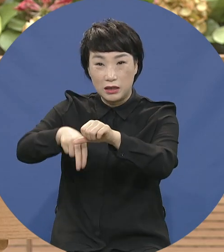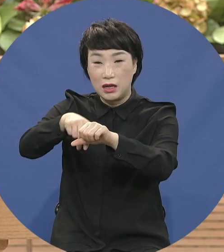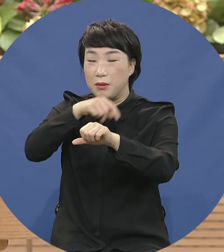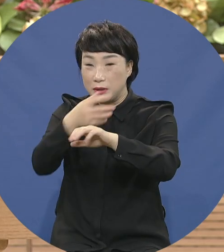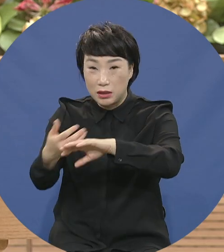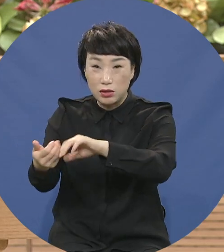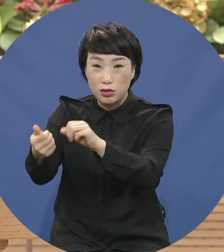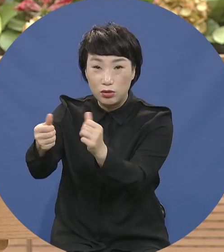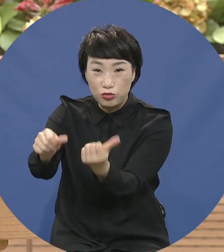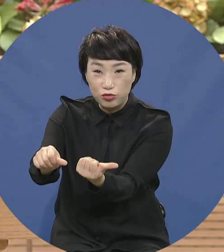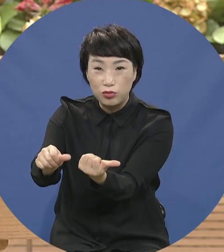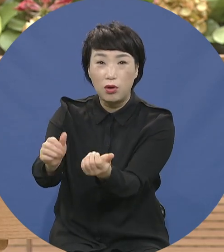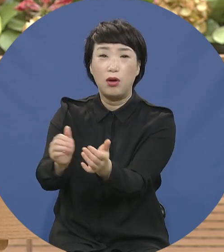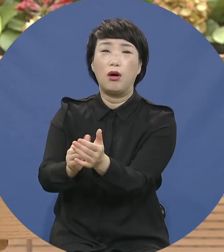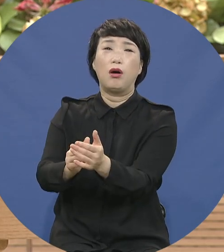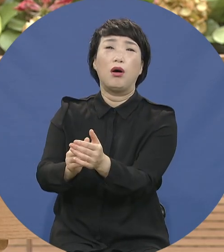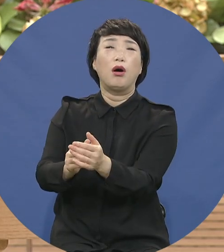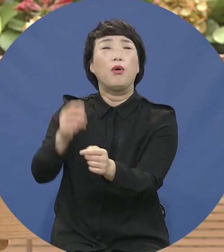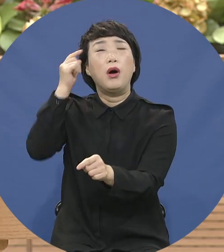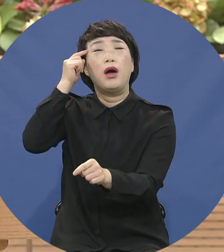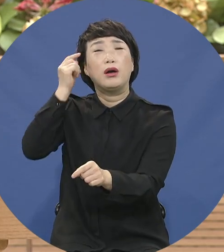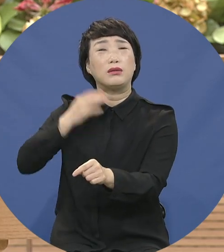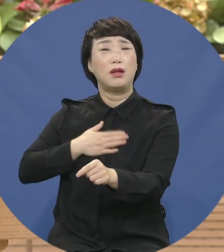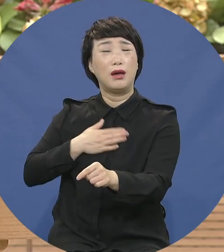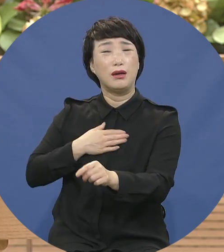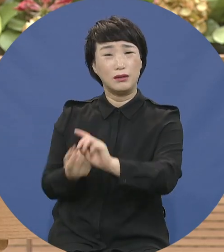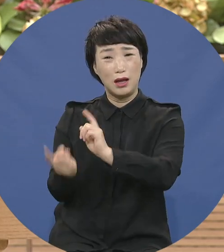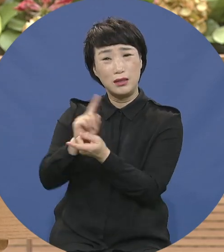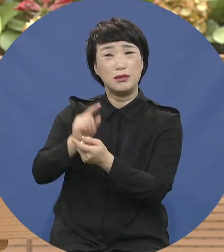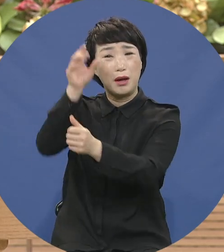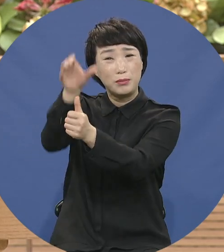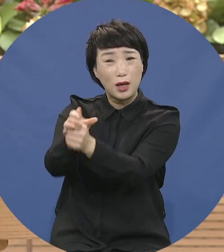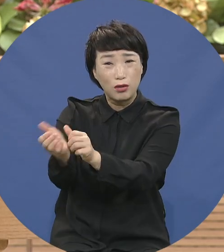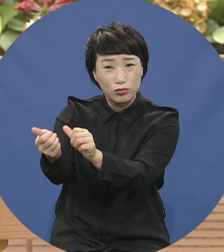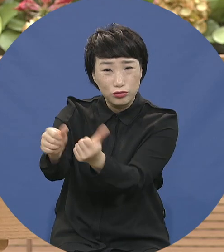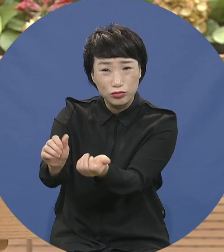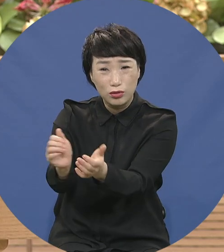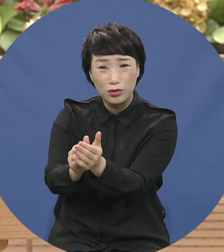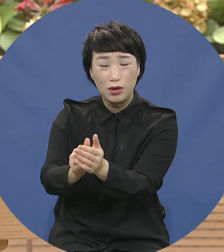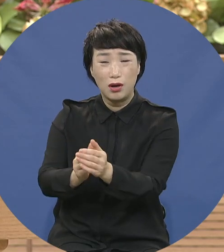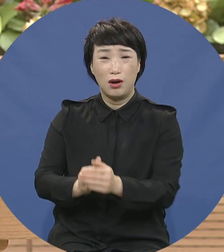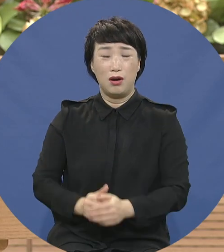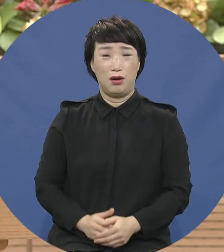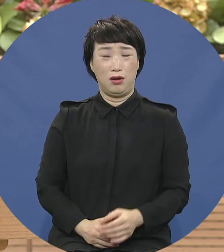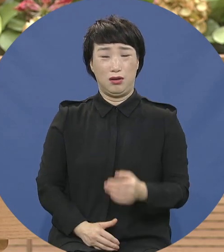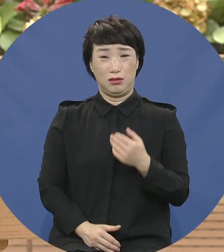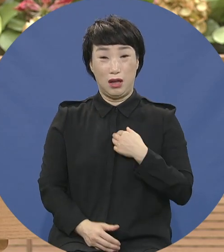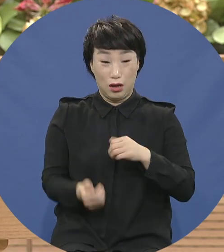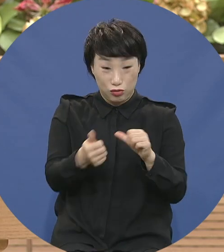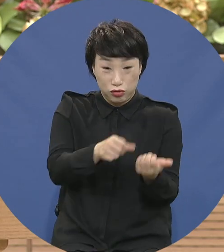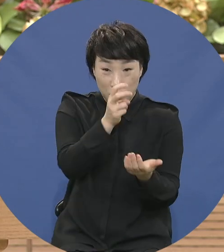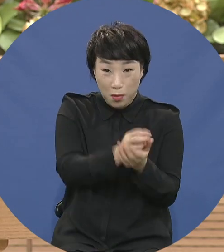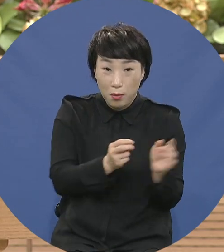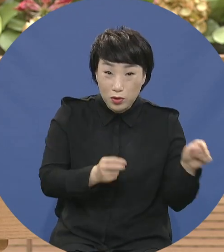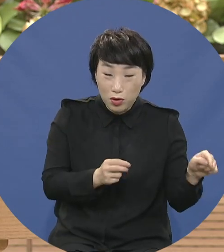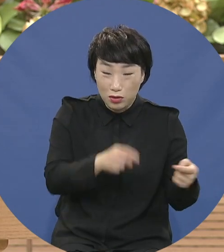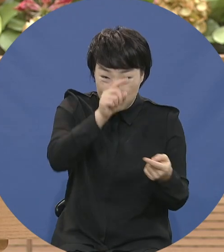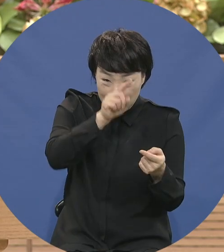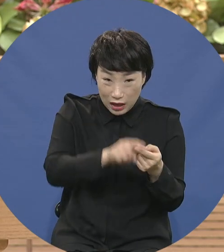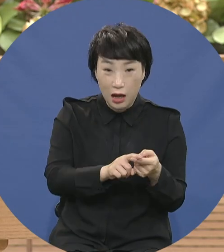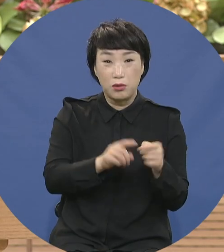피 흘려 내 대신 죽어주심으로, 그는 내가 죽을 법